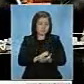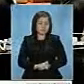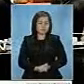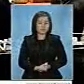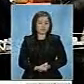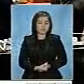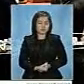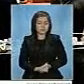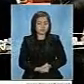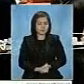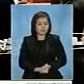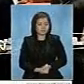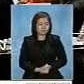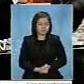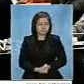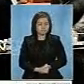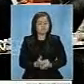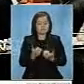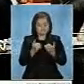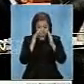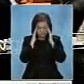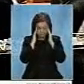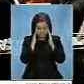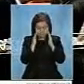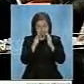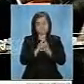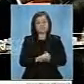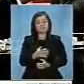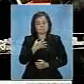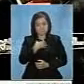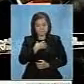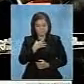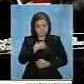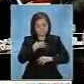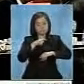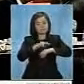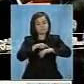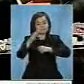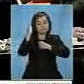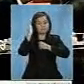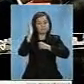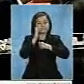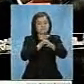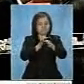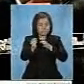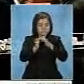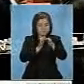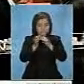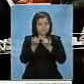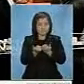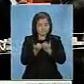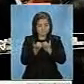ความจริงมีความตั้งใจไว้ว่าจะขออนุญาตใช้เวลาในที่ประชุมแห่งนี้ในช่วงต้นนะ